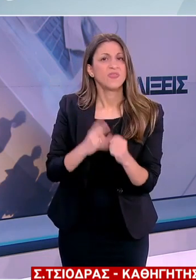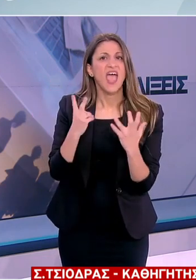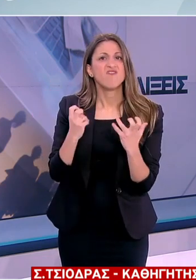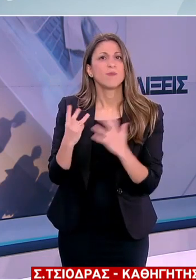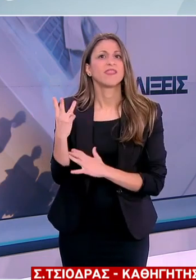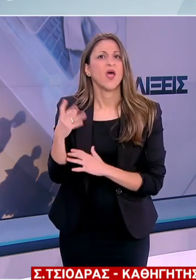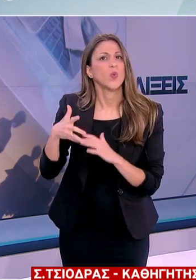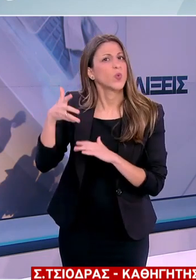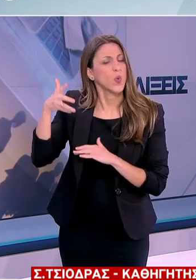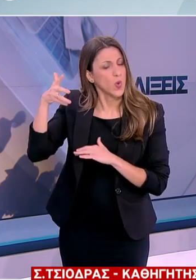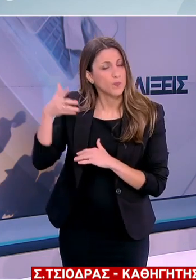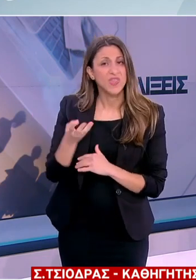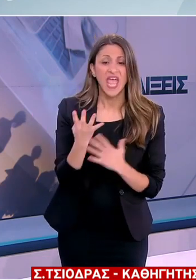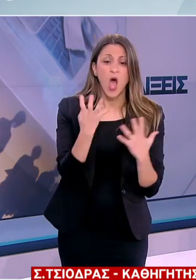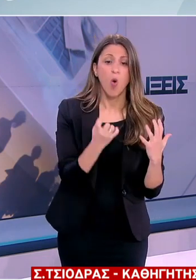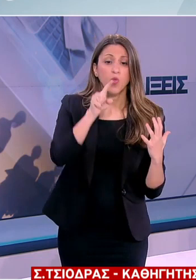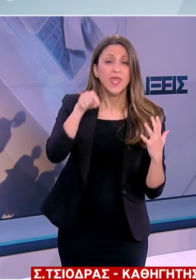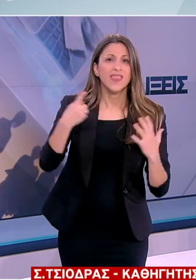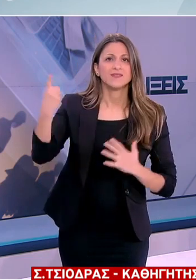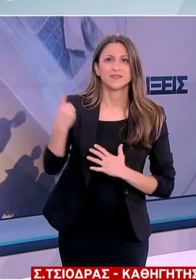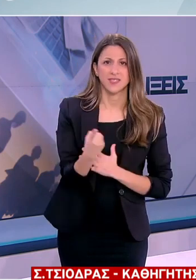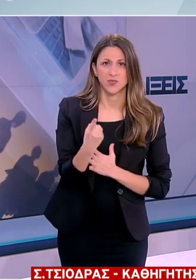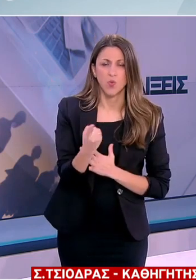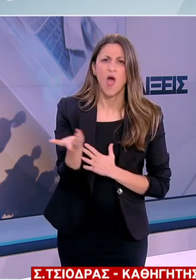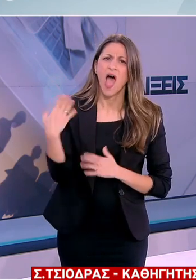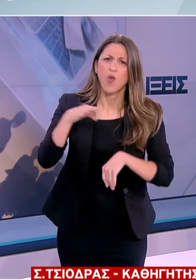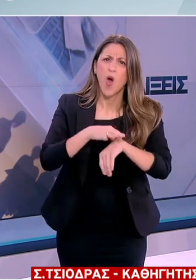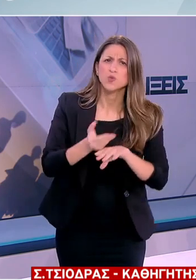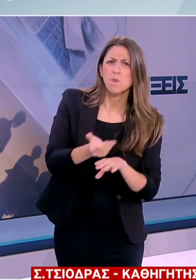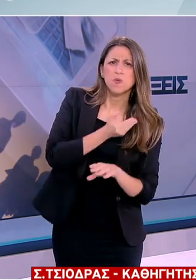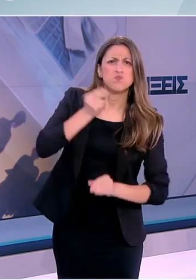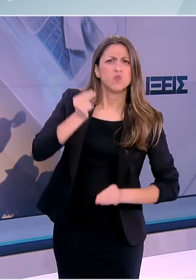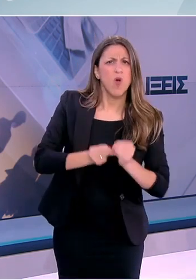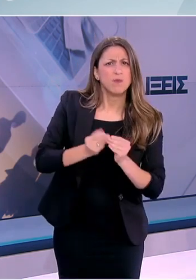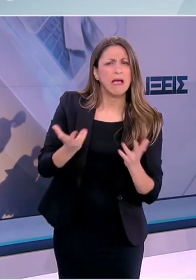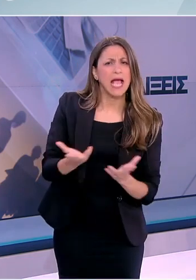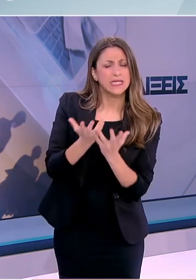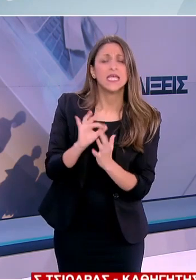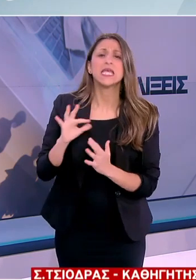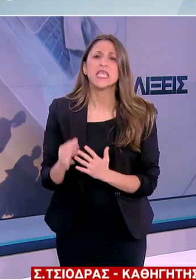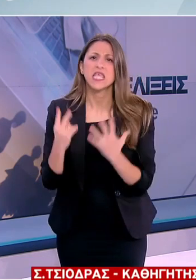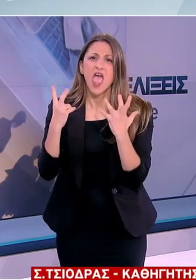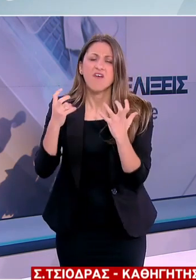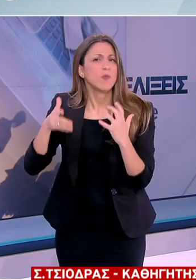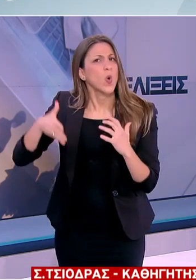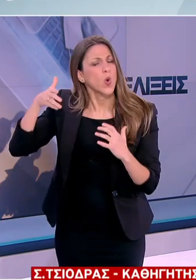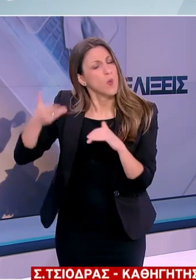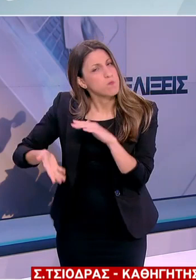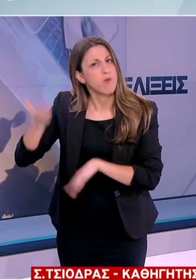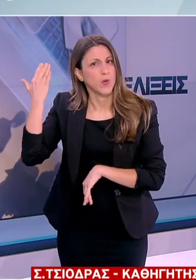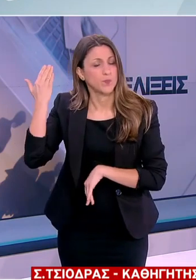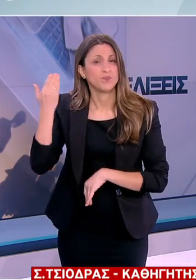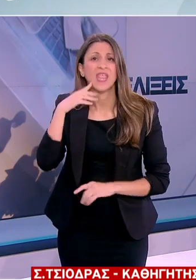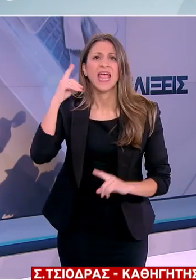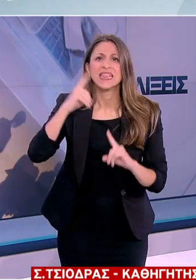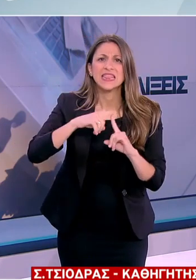έτη και το 89% είχε κάποιο υποκείμενο νόσημα ή και ηλικία 70 ετών και άνω. Έχουν συνολικά